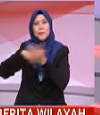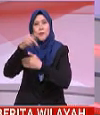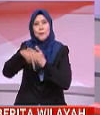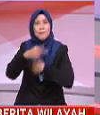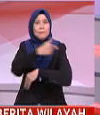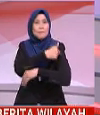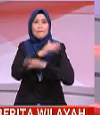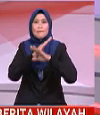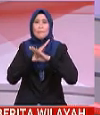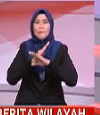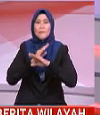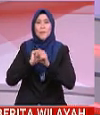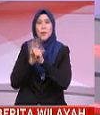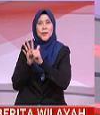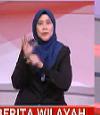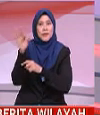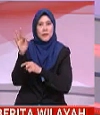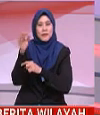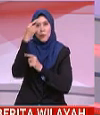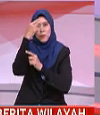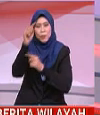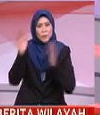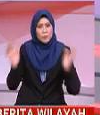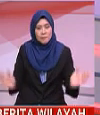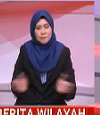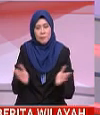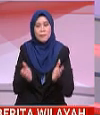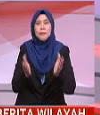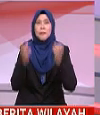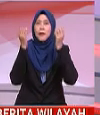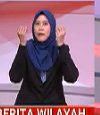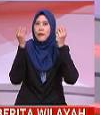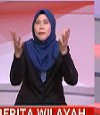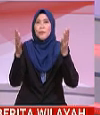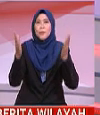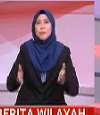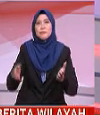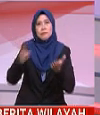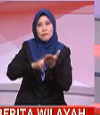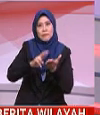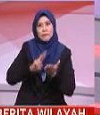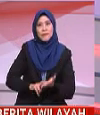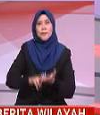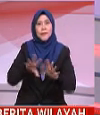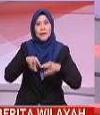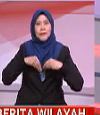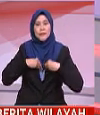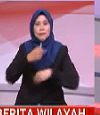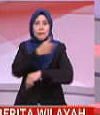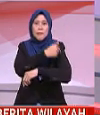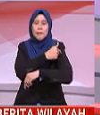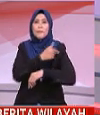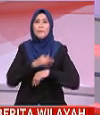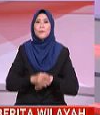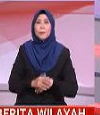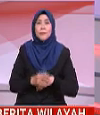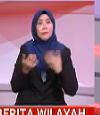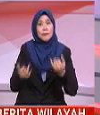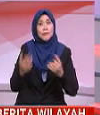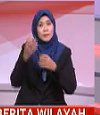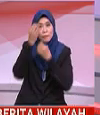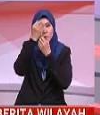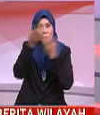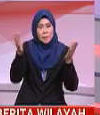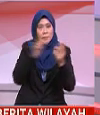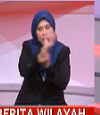imunisasi kebangsaan COVID-19 bagi menggalakkan lebih ramai masyarakat mendaftar sebagai penerima vaksin. Maklumat tepat